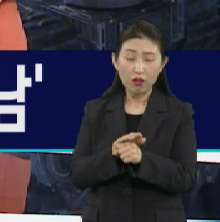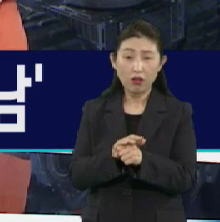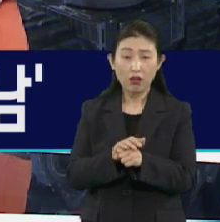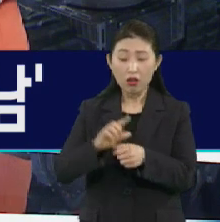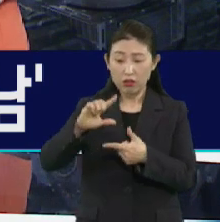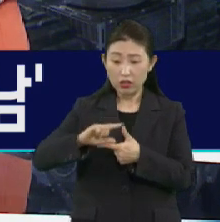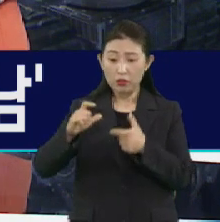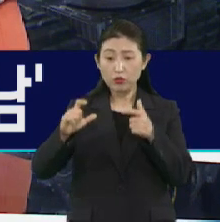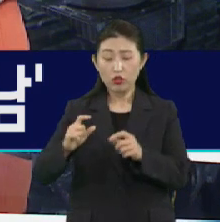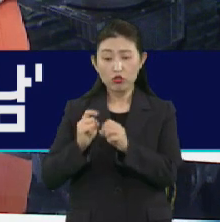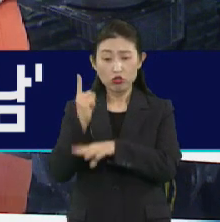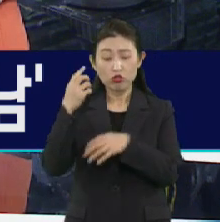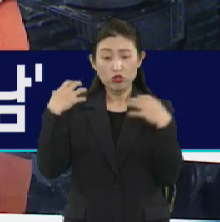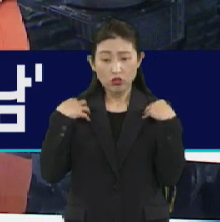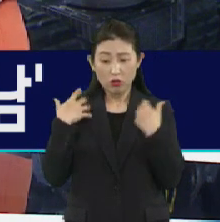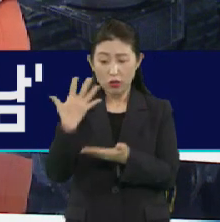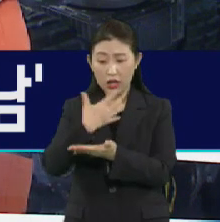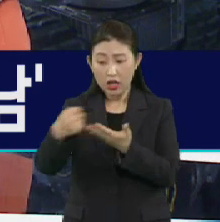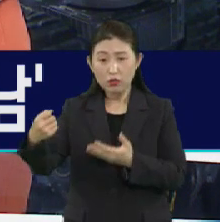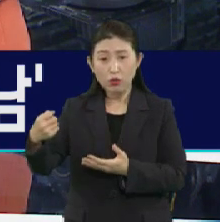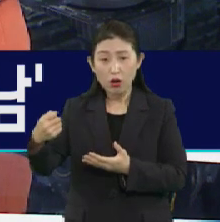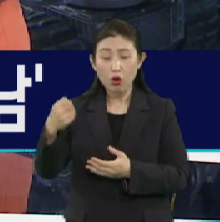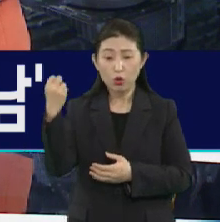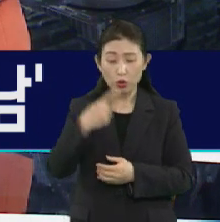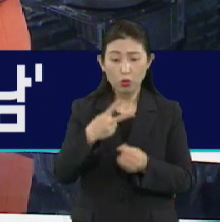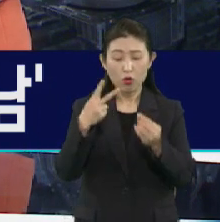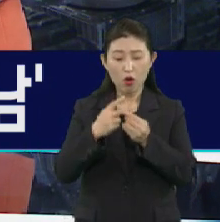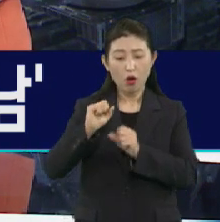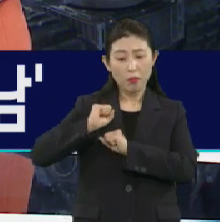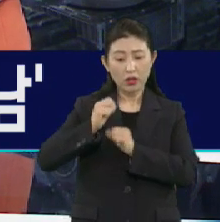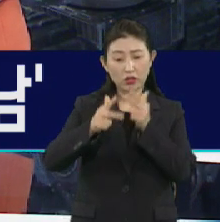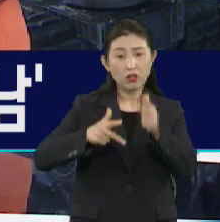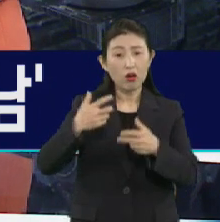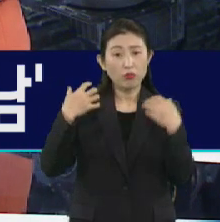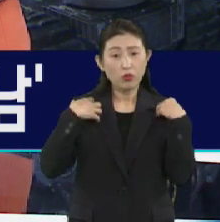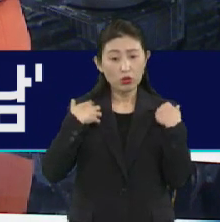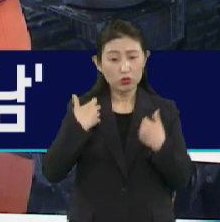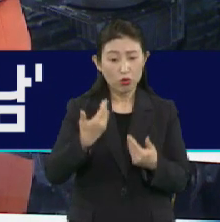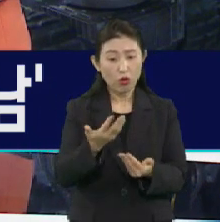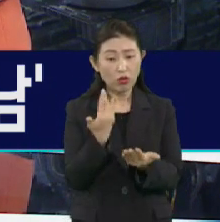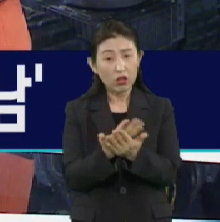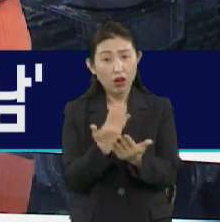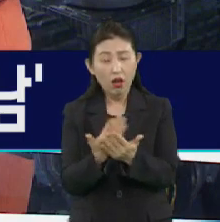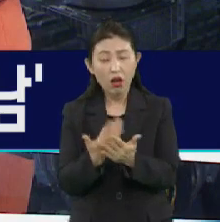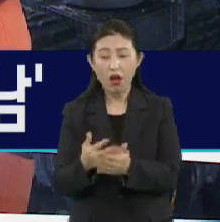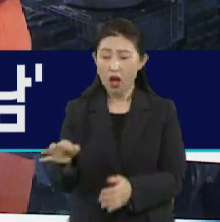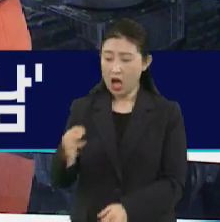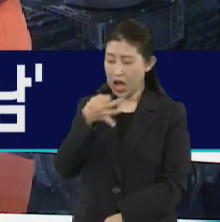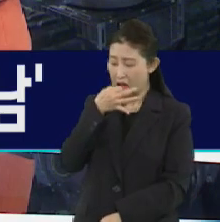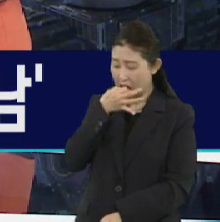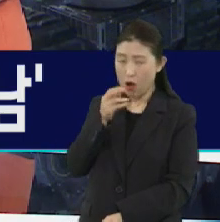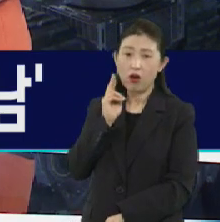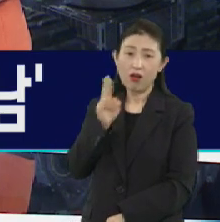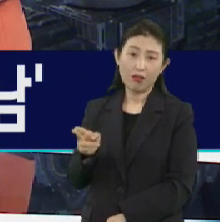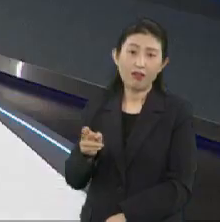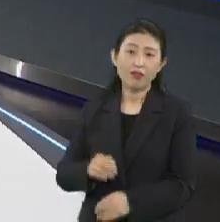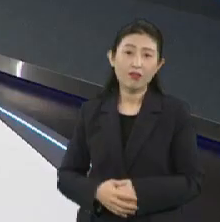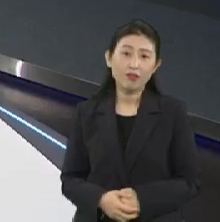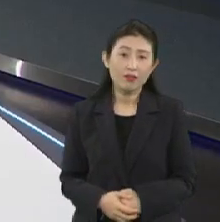것도 모자라 방위사업청까지 요구하는 건데 어찌된 일인지 서울방송센터 이선학 기자가 전해드립니다.